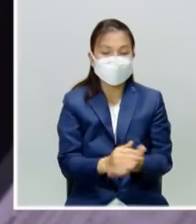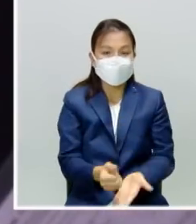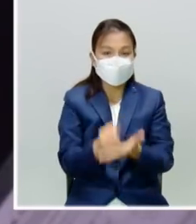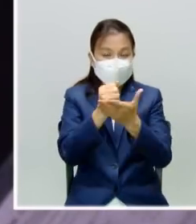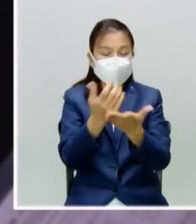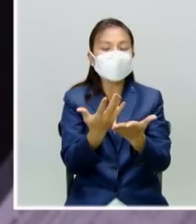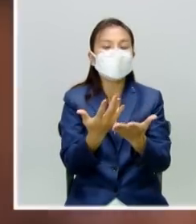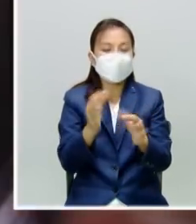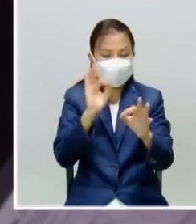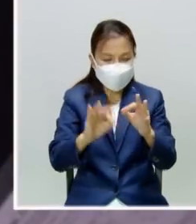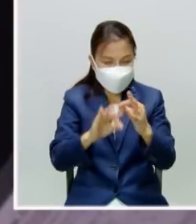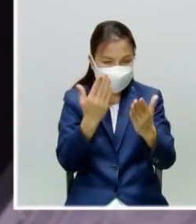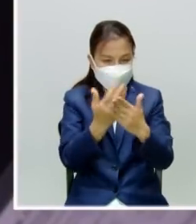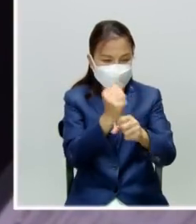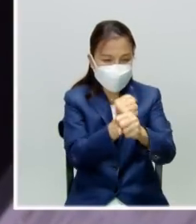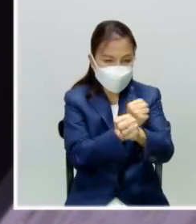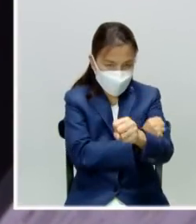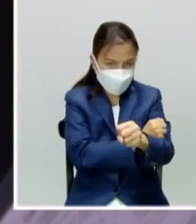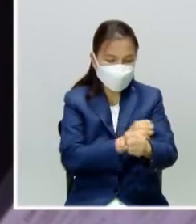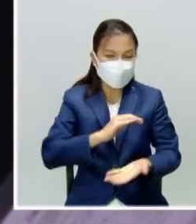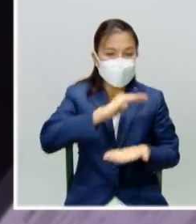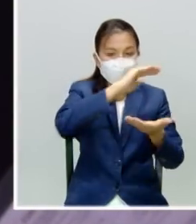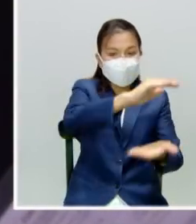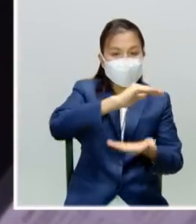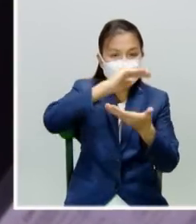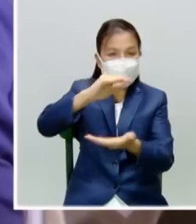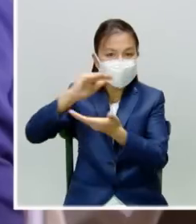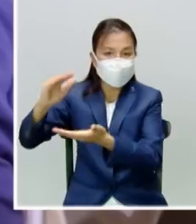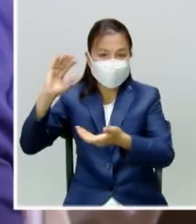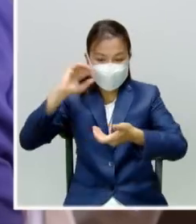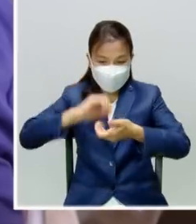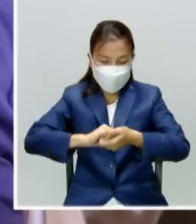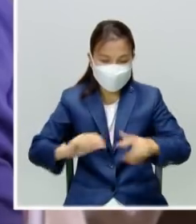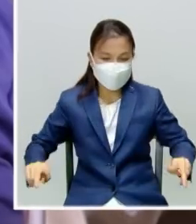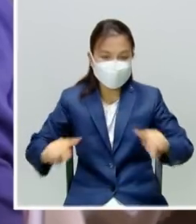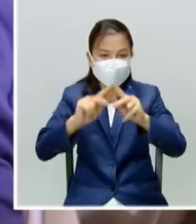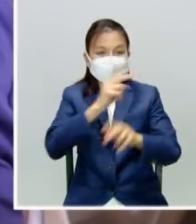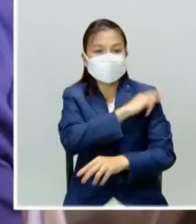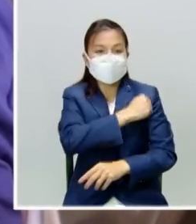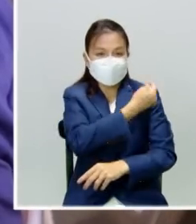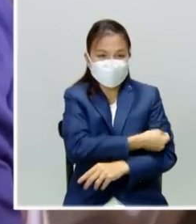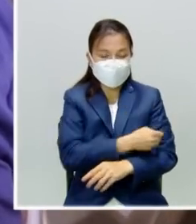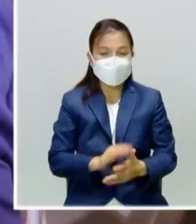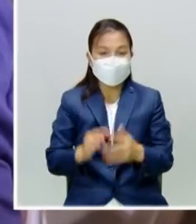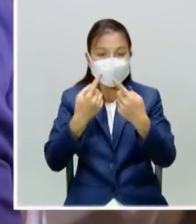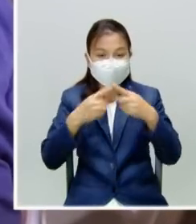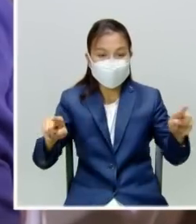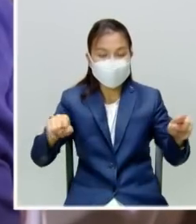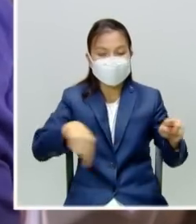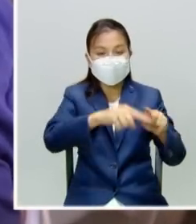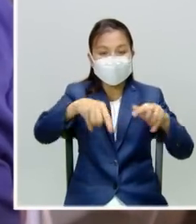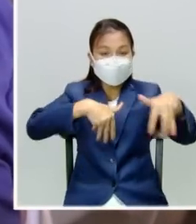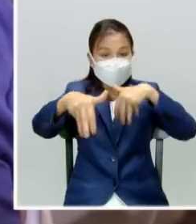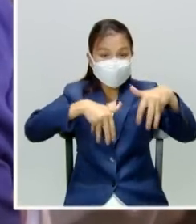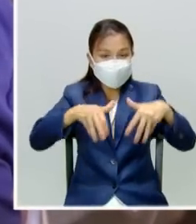บประมาณและการกระจายวัคซีนให้ประเทศร่วมกันกับทางกระทรวงสาธารณสุขแต่ประชาชนทั่วไปก็อาจจะไม่ส